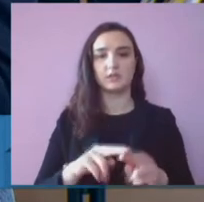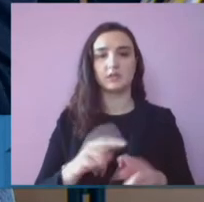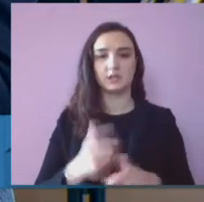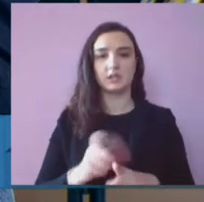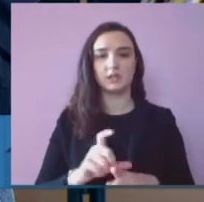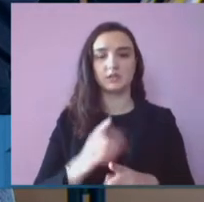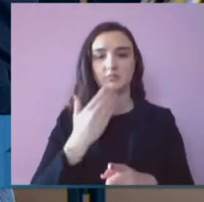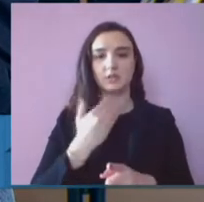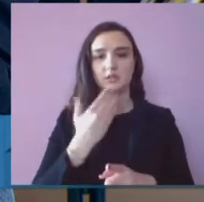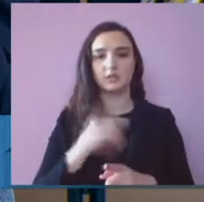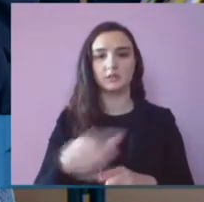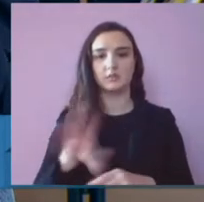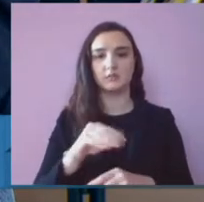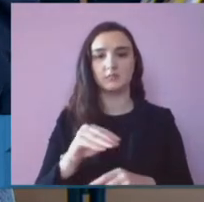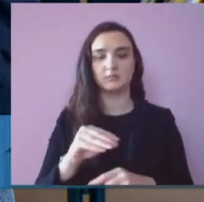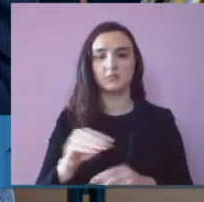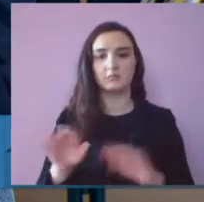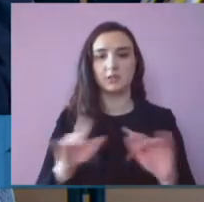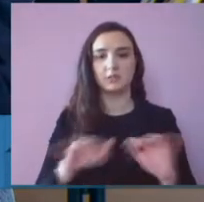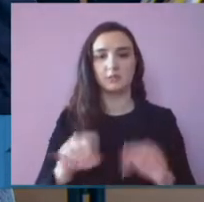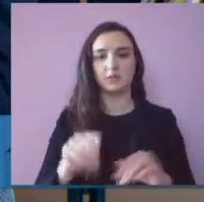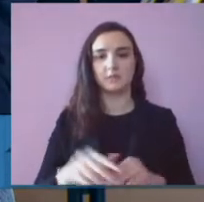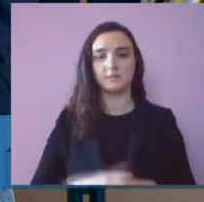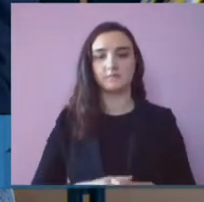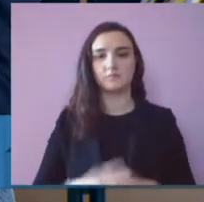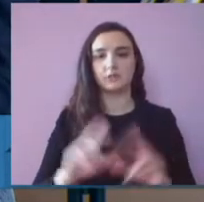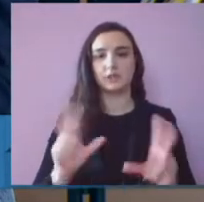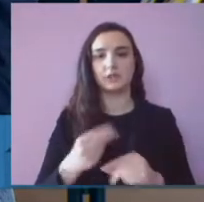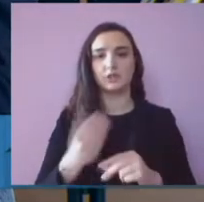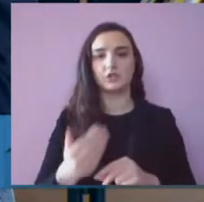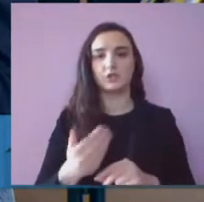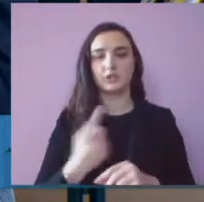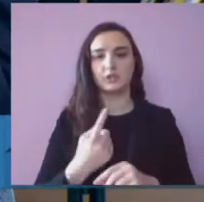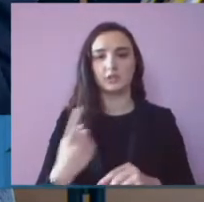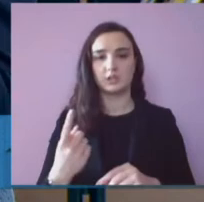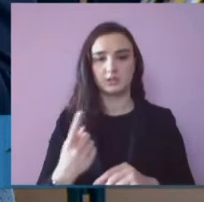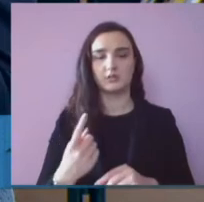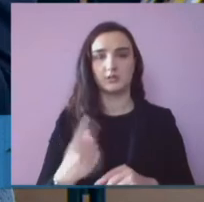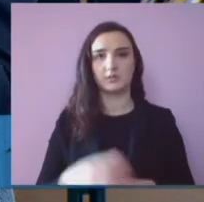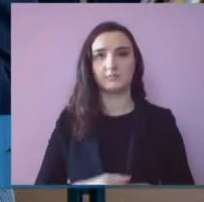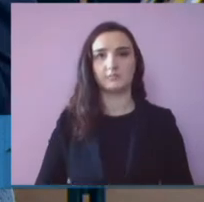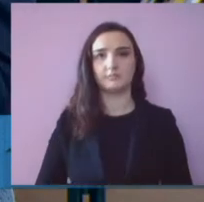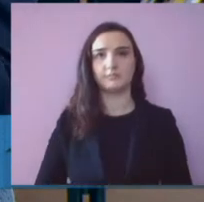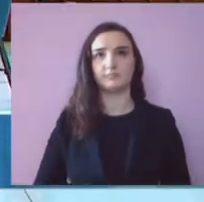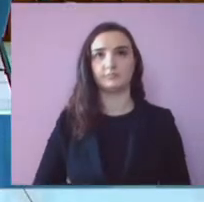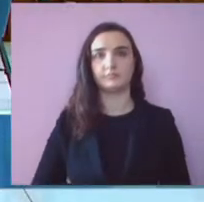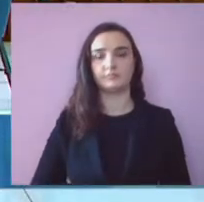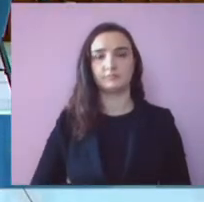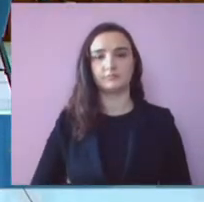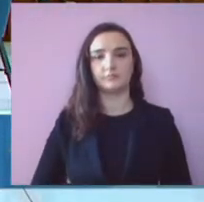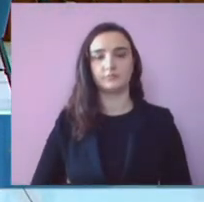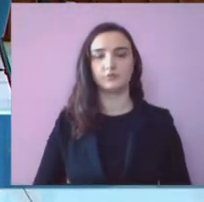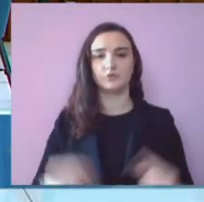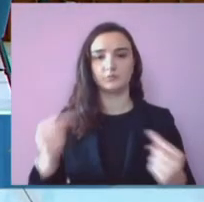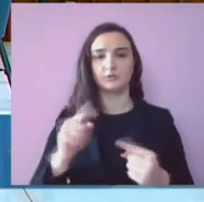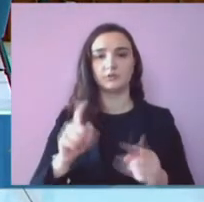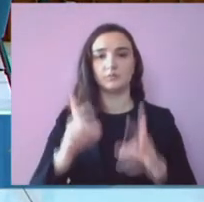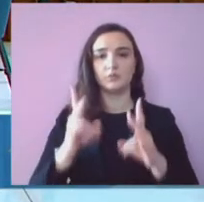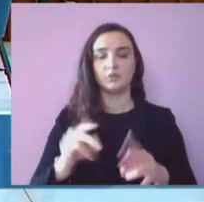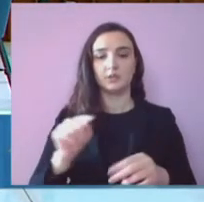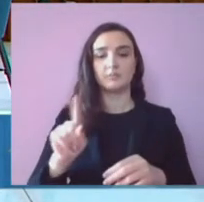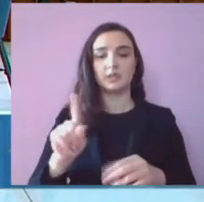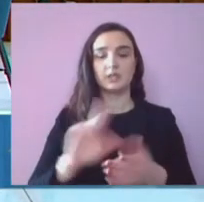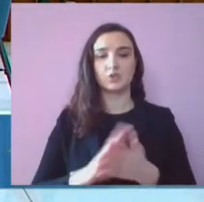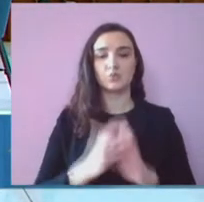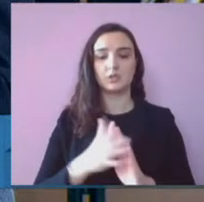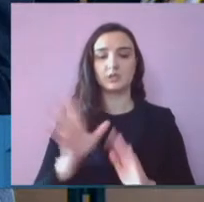მარტივი ბიოლოგიური ქმედებაა, ხო? გადარჩენის ინსტინქტის ერთ-ერთი ვარიანტია. შესაბამისად, რა მოხდა იმ რაღაც სიტუაციებში,